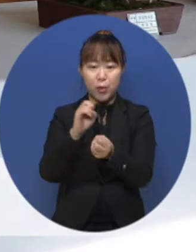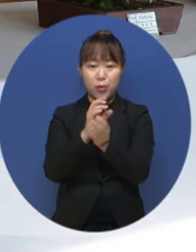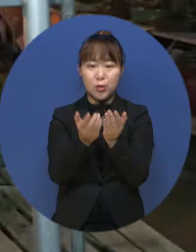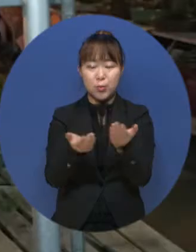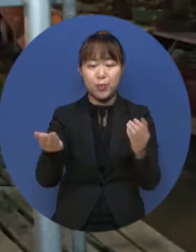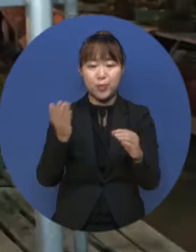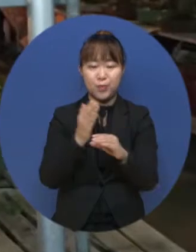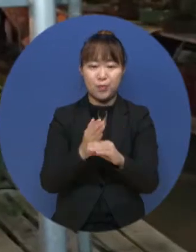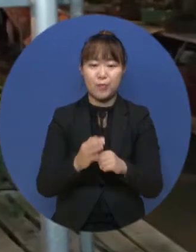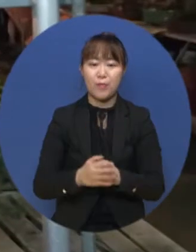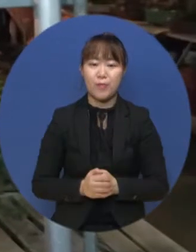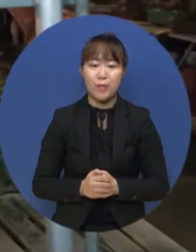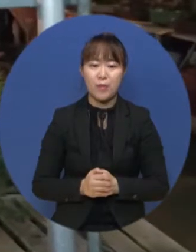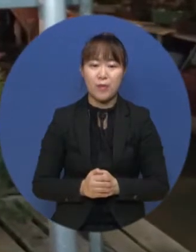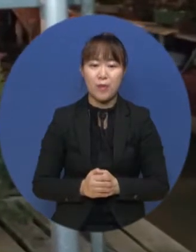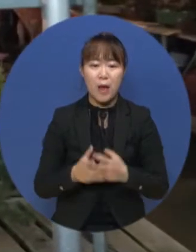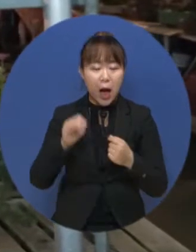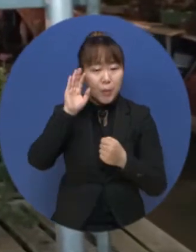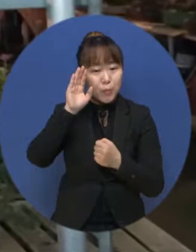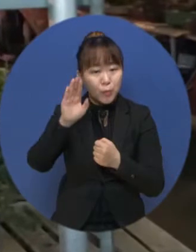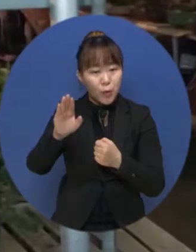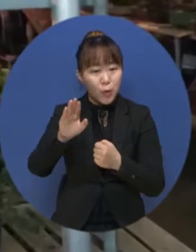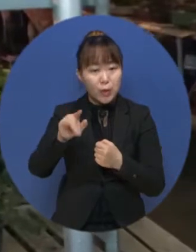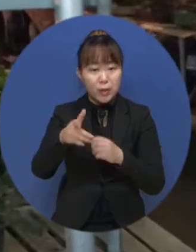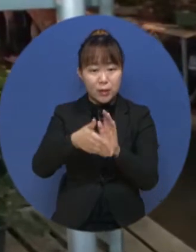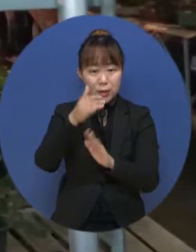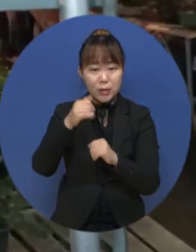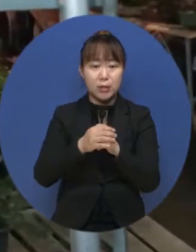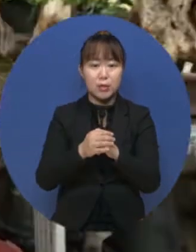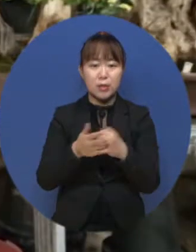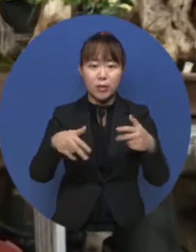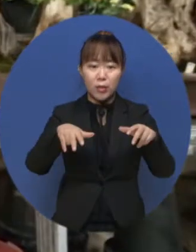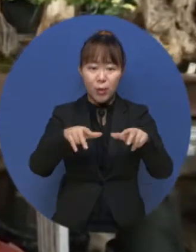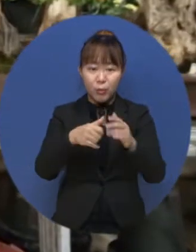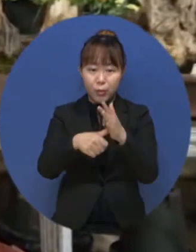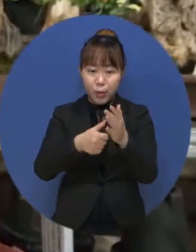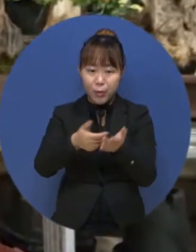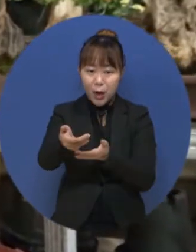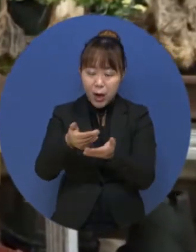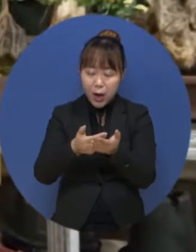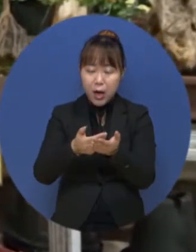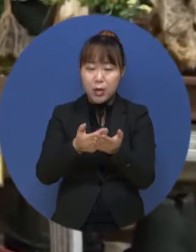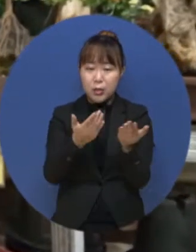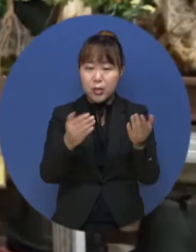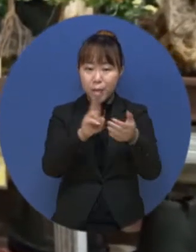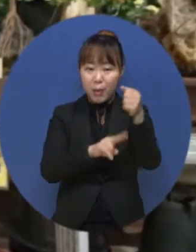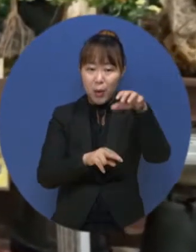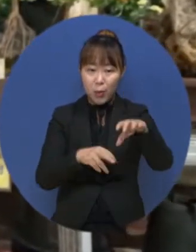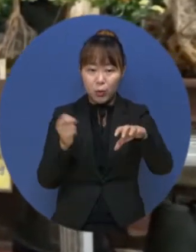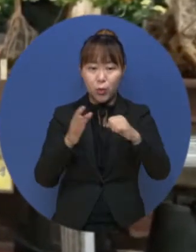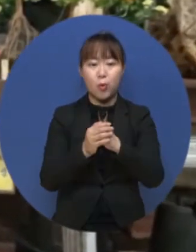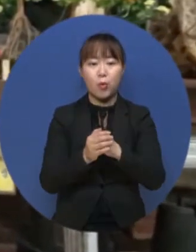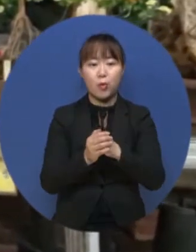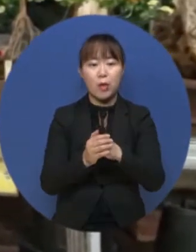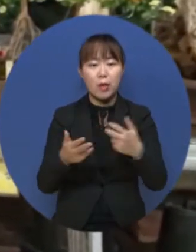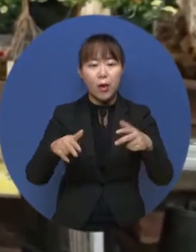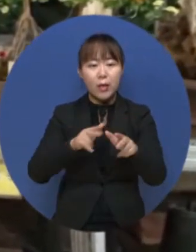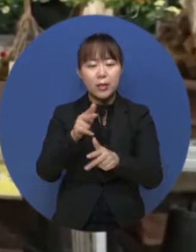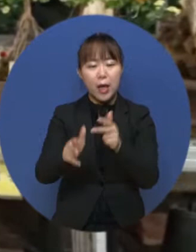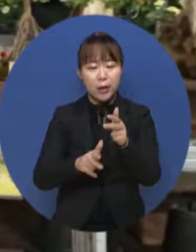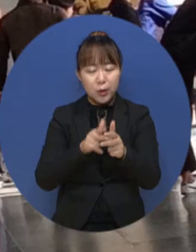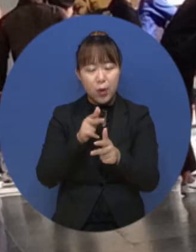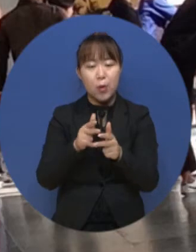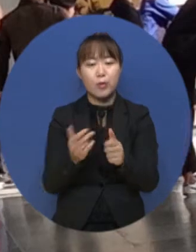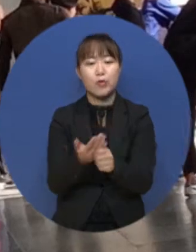있습니다. 순천시는 앞으로 정원 자재 종합유통 전시 판매장과 정원 산업 육성을